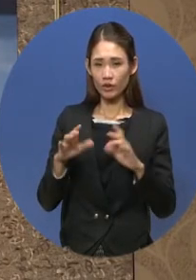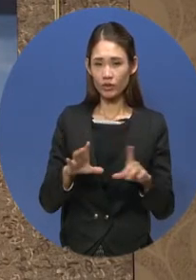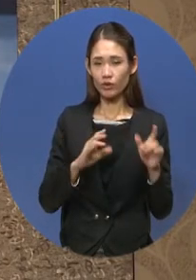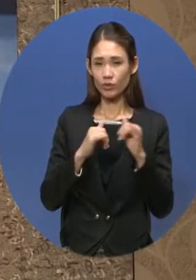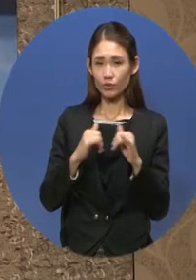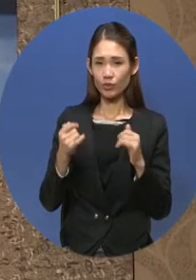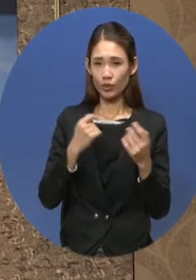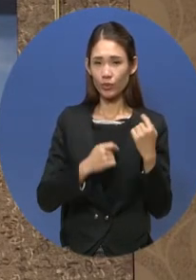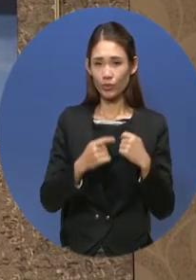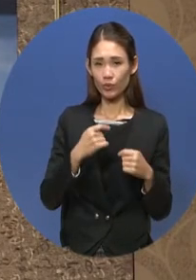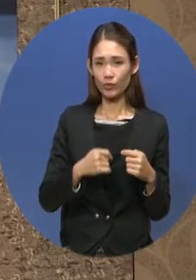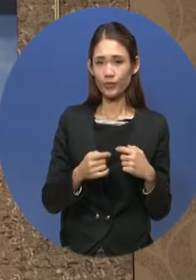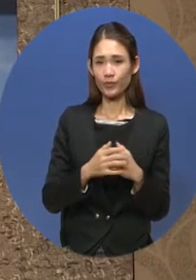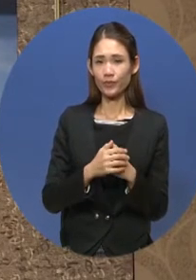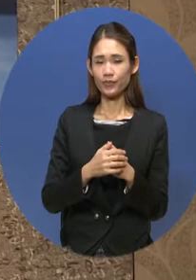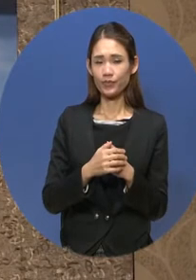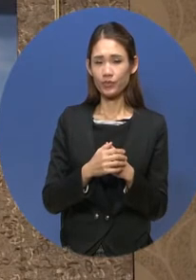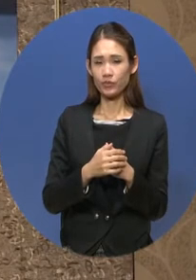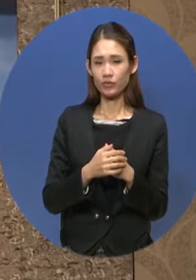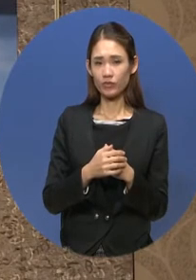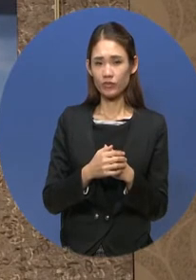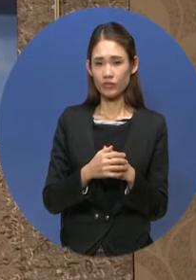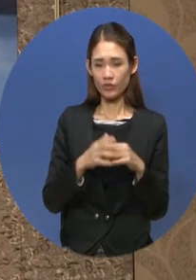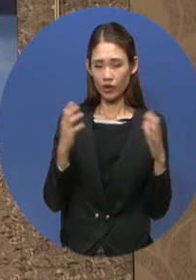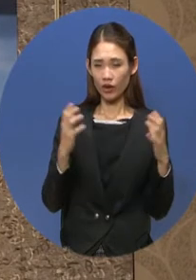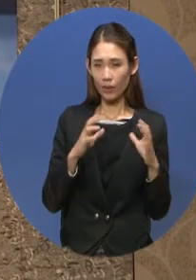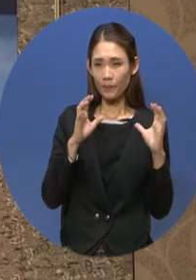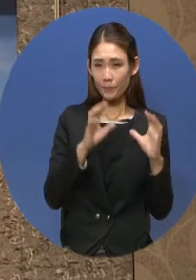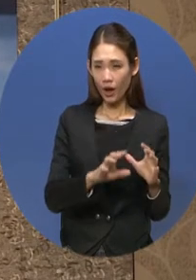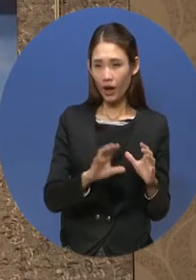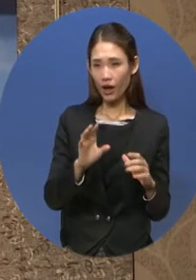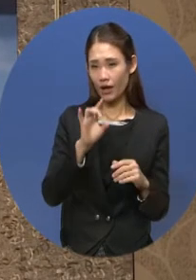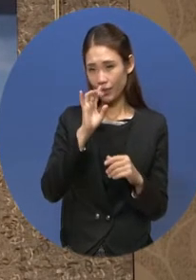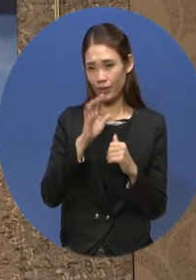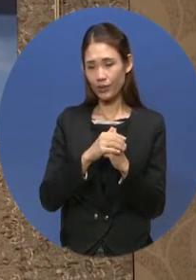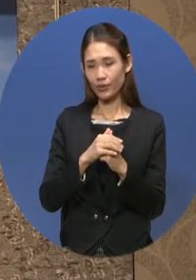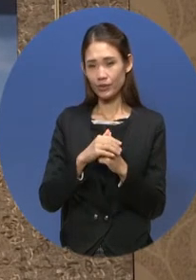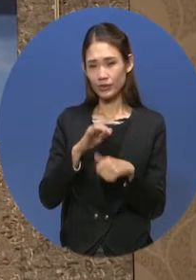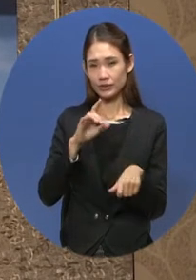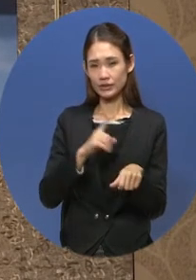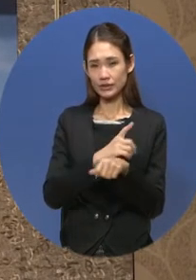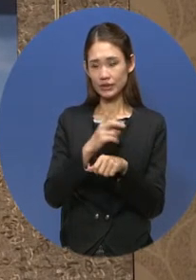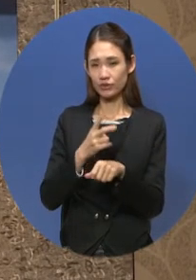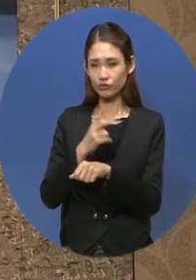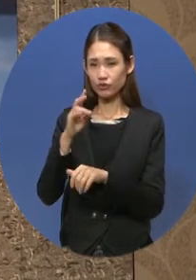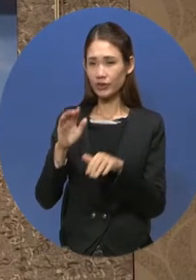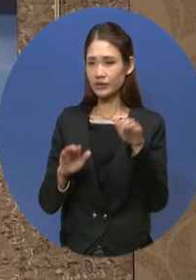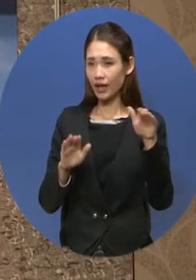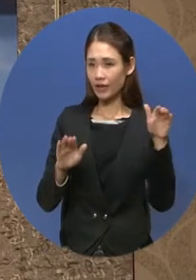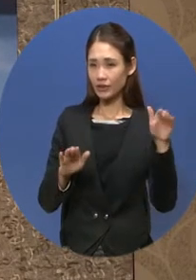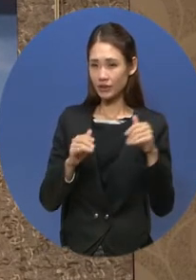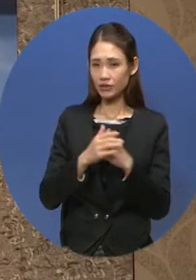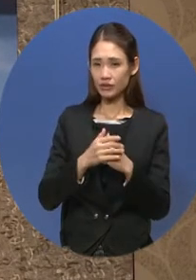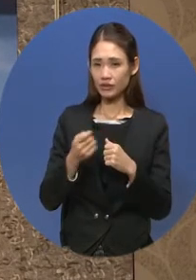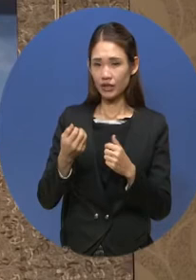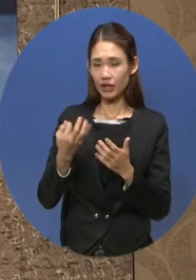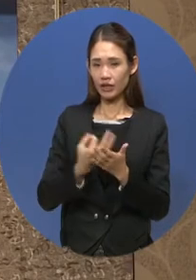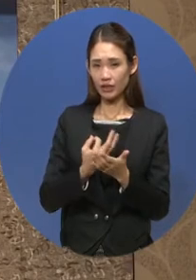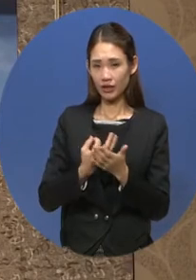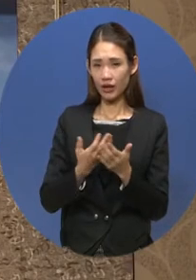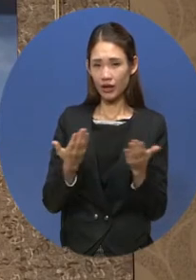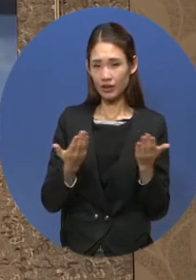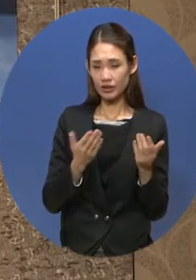이렇게 나오셔서 좀 시차 한꺼번에 많이는 아니어도 이렇게 시차를 두셔서 와서 좀 소위를 하시고 가신다면